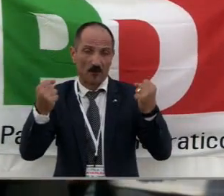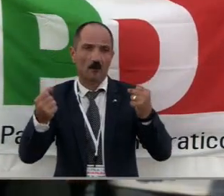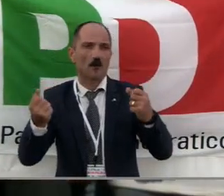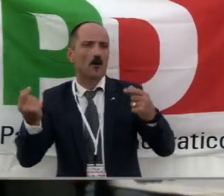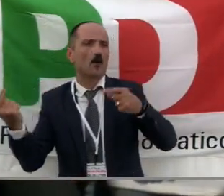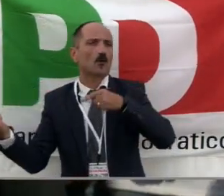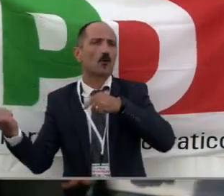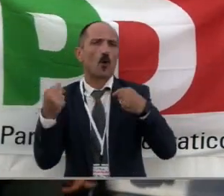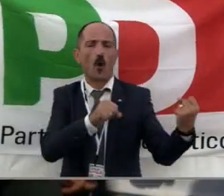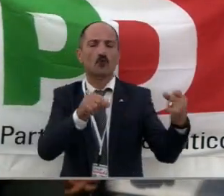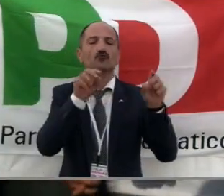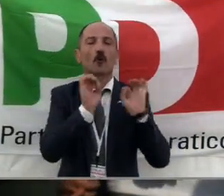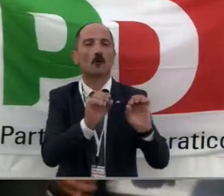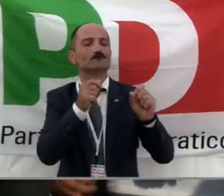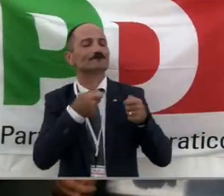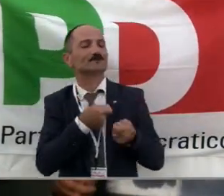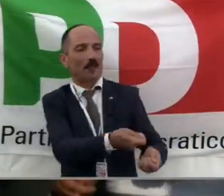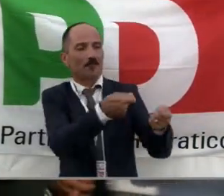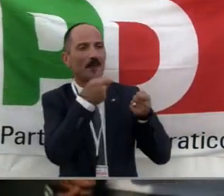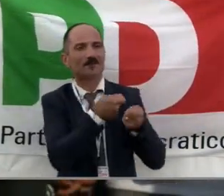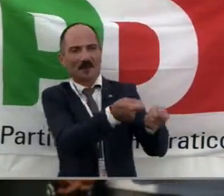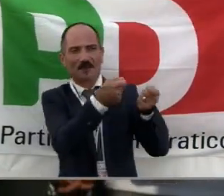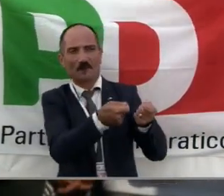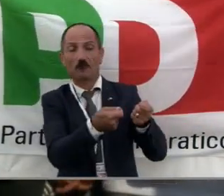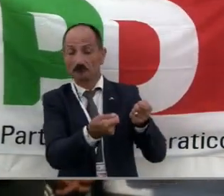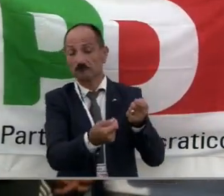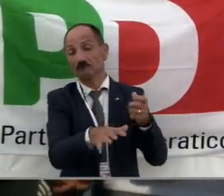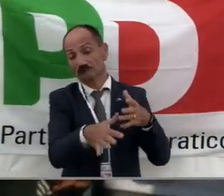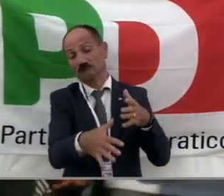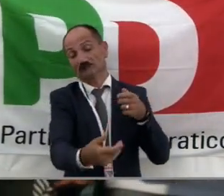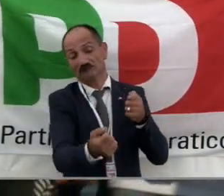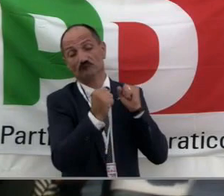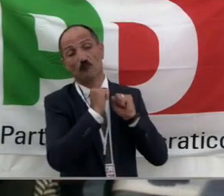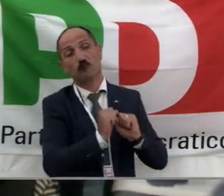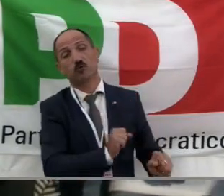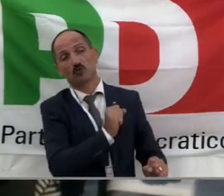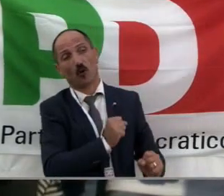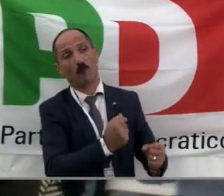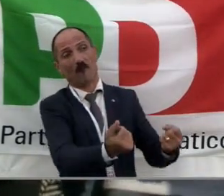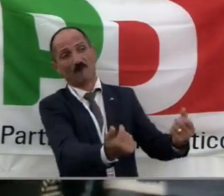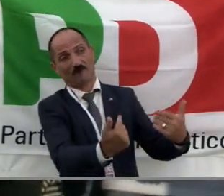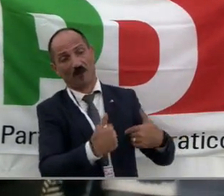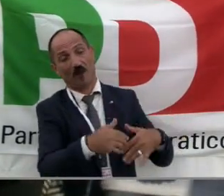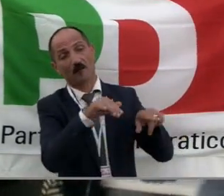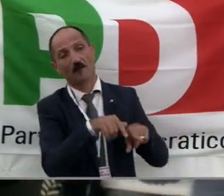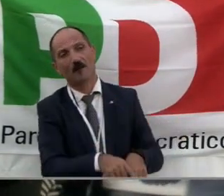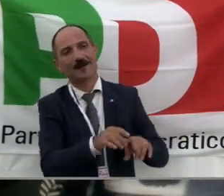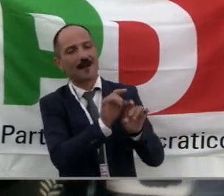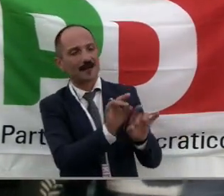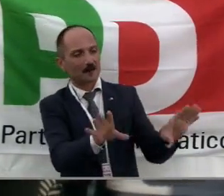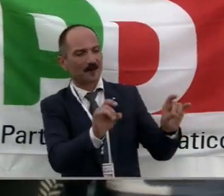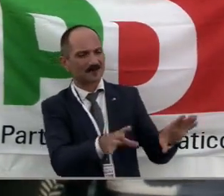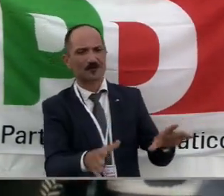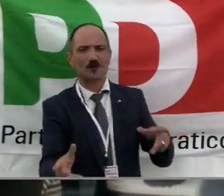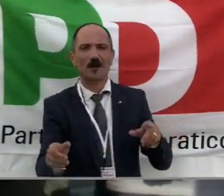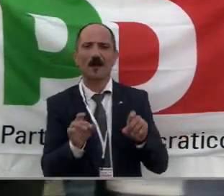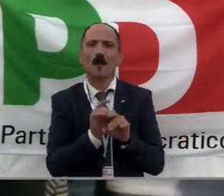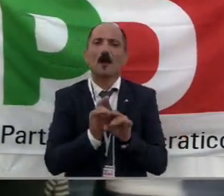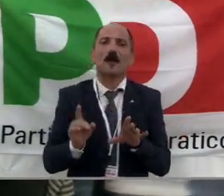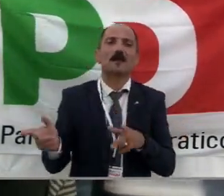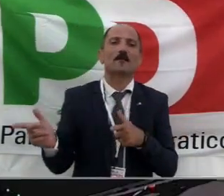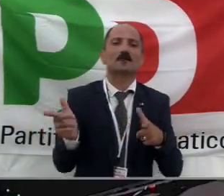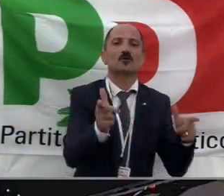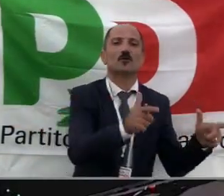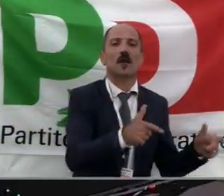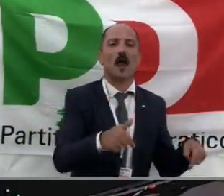qualsiasi tentativo che sta avvenendo purtroppo di liberalizzazione delle armi in questo